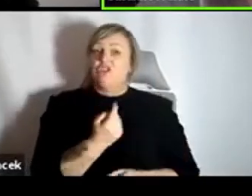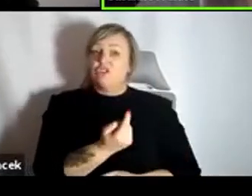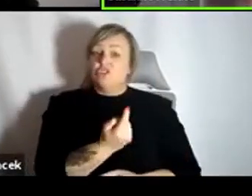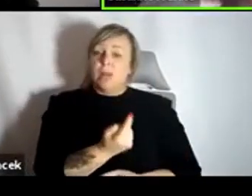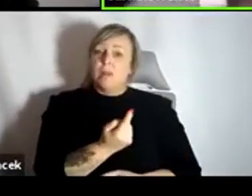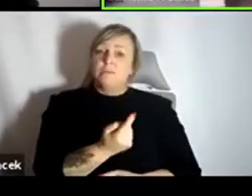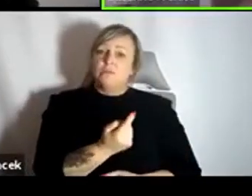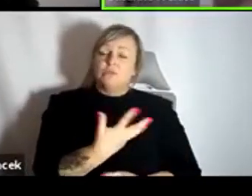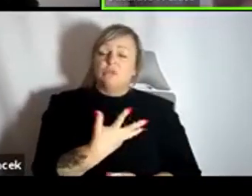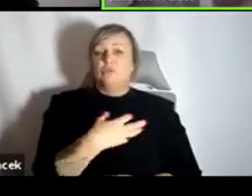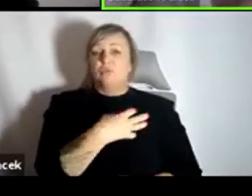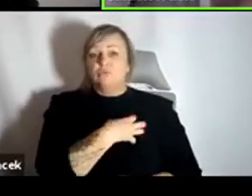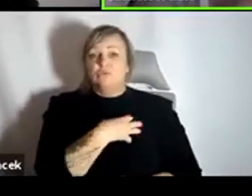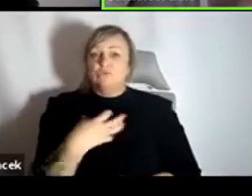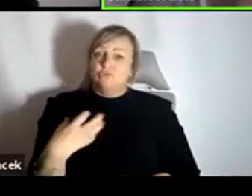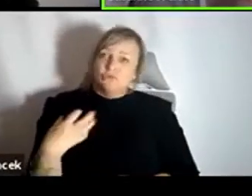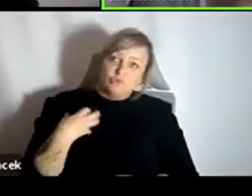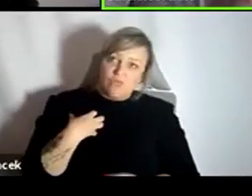Schalke,